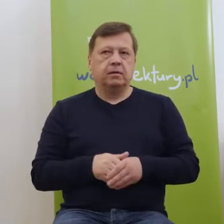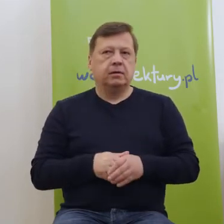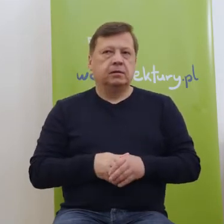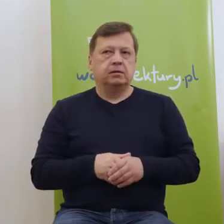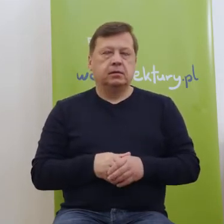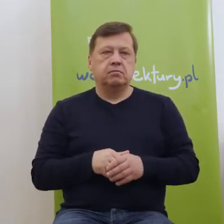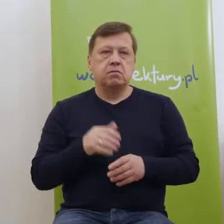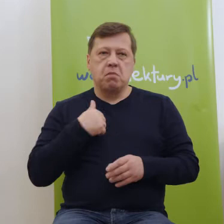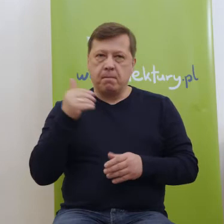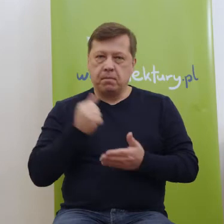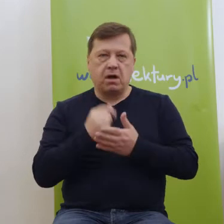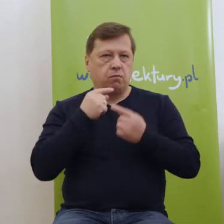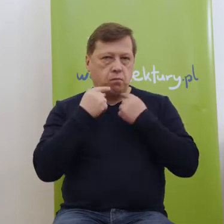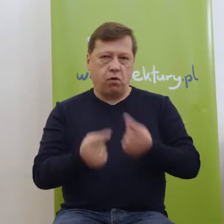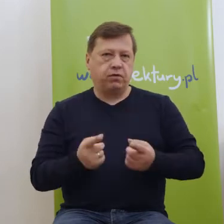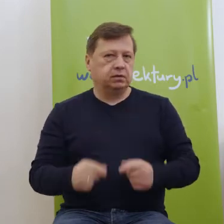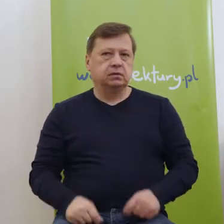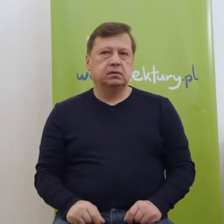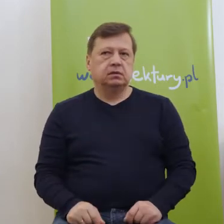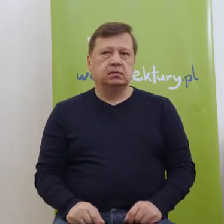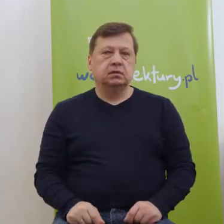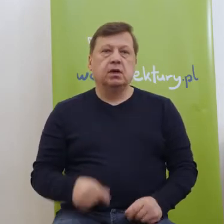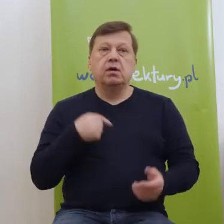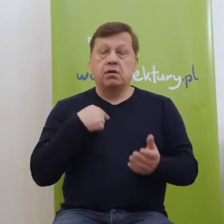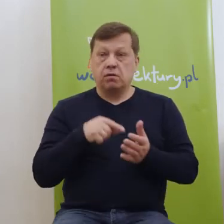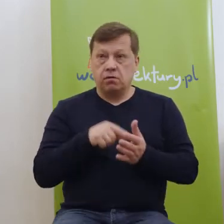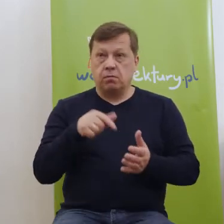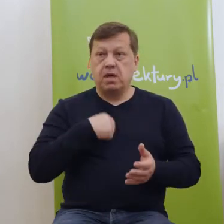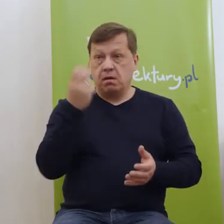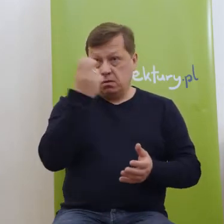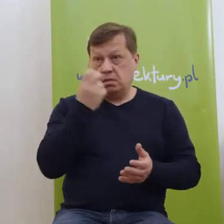mówić? Więc tutaj mnie interesowało, wiesz,